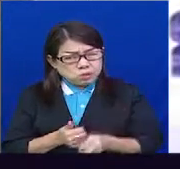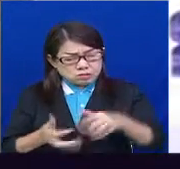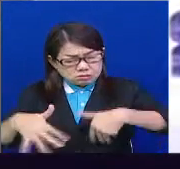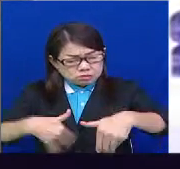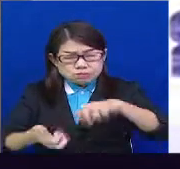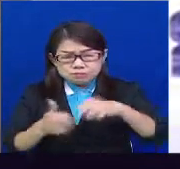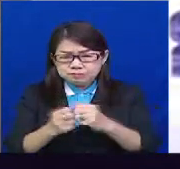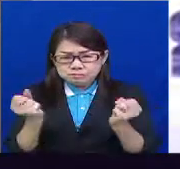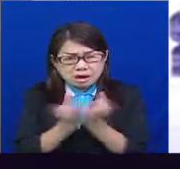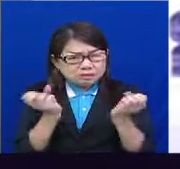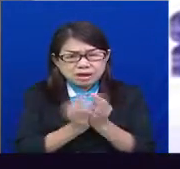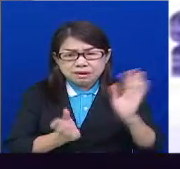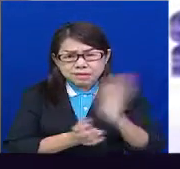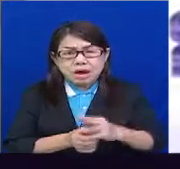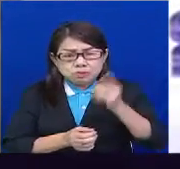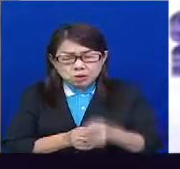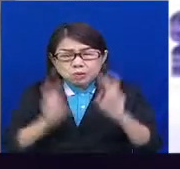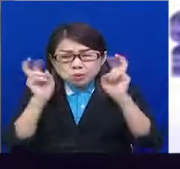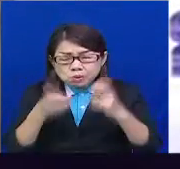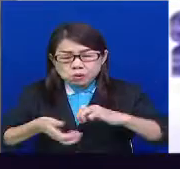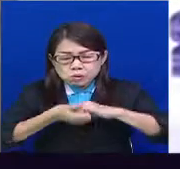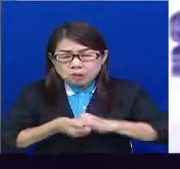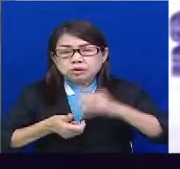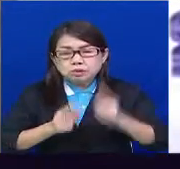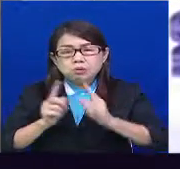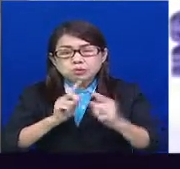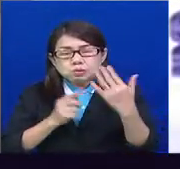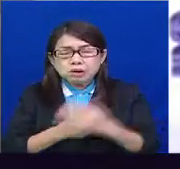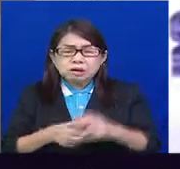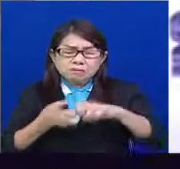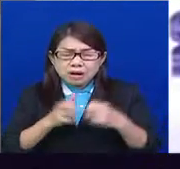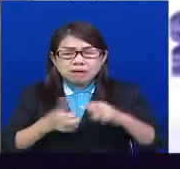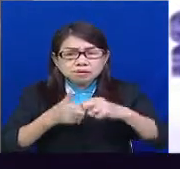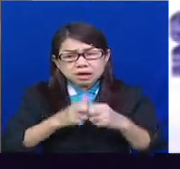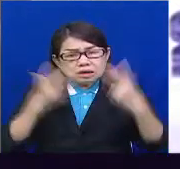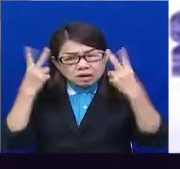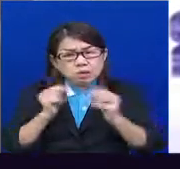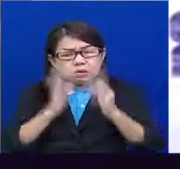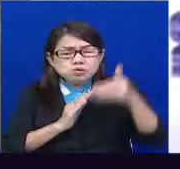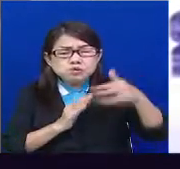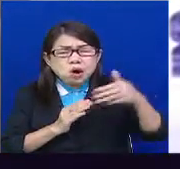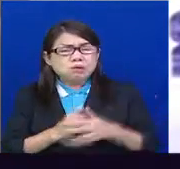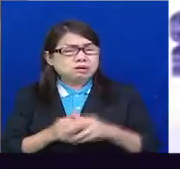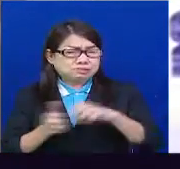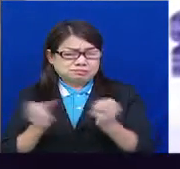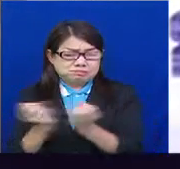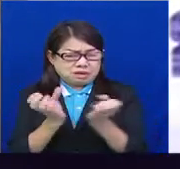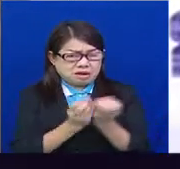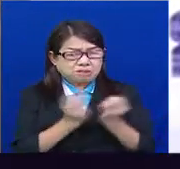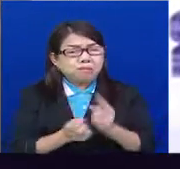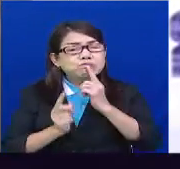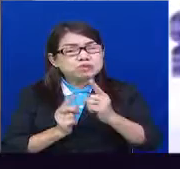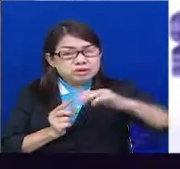ที่มันร่วมมือมาพูดกันก่อนเช่นเมื่อกี้ท่านถามไอนายกคนนอกนั่นคือประเด็นความขัดแย้งไวพูดทีหลังเอาประเด็นความ